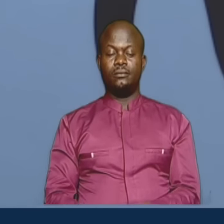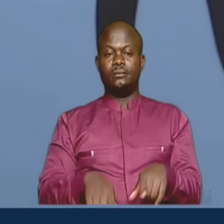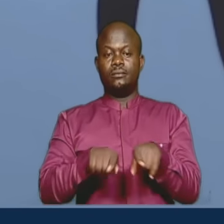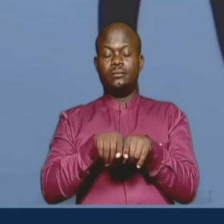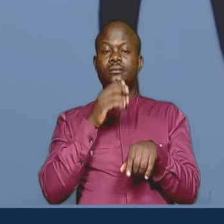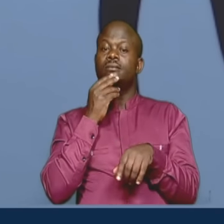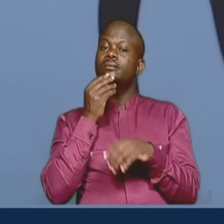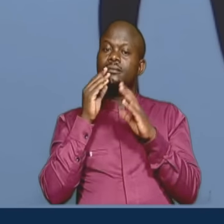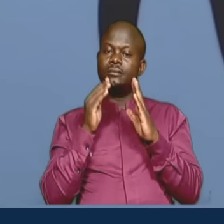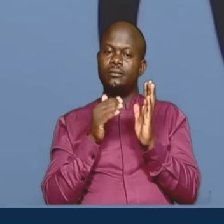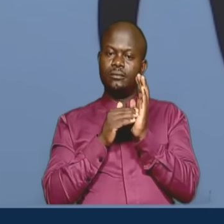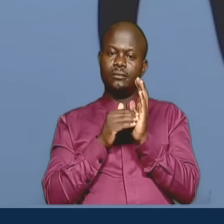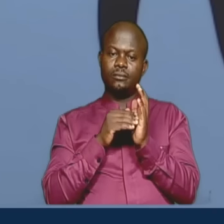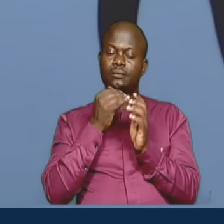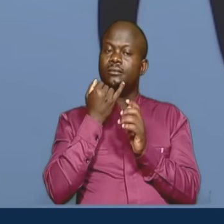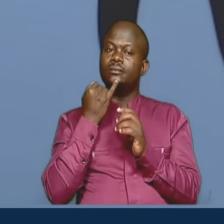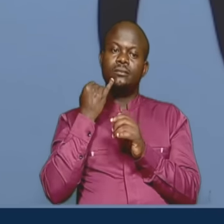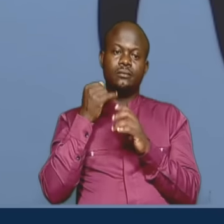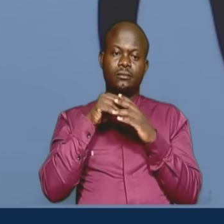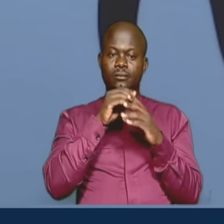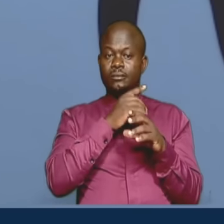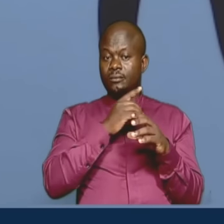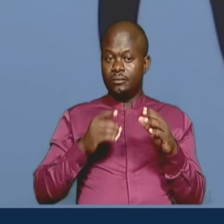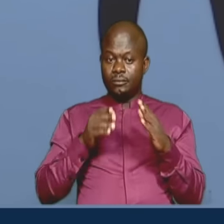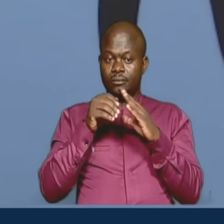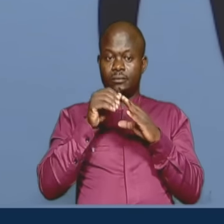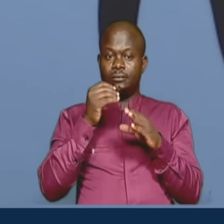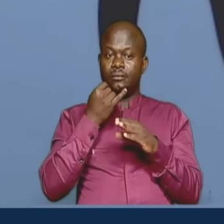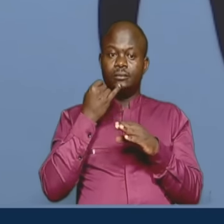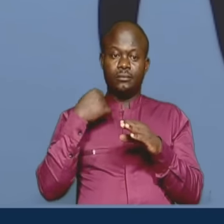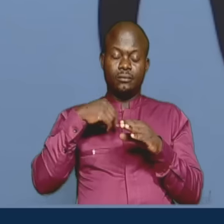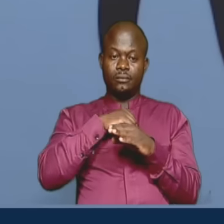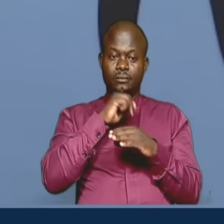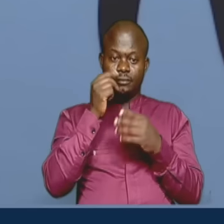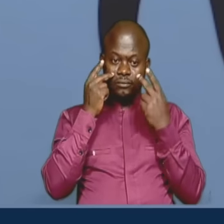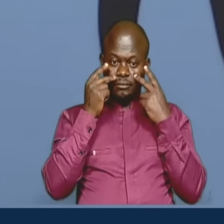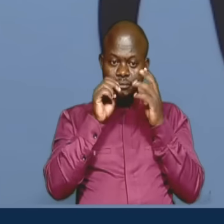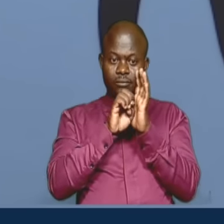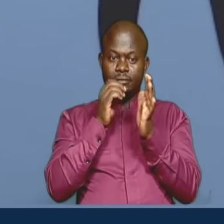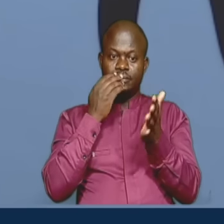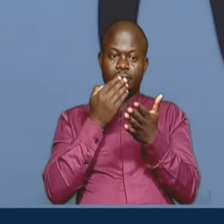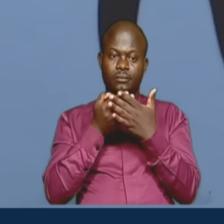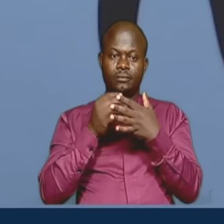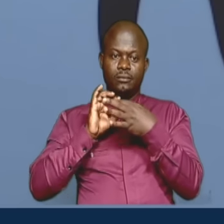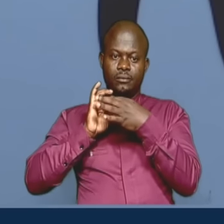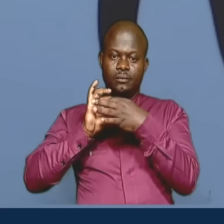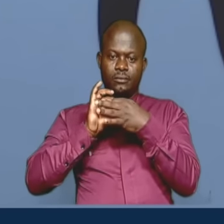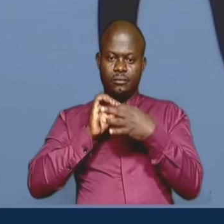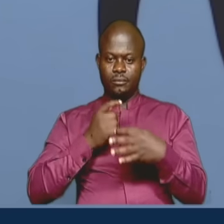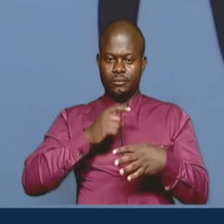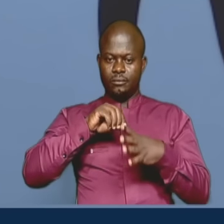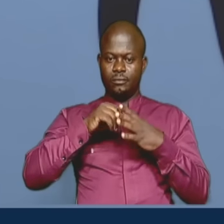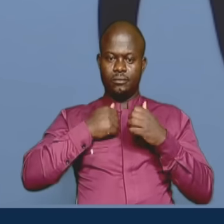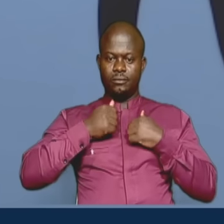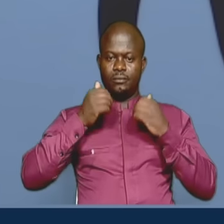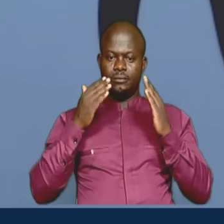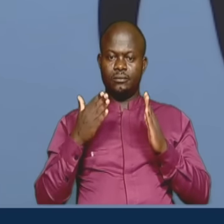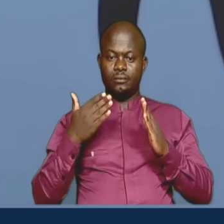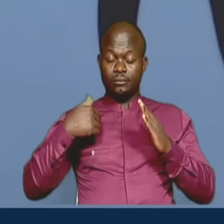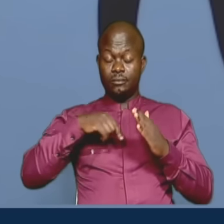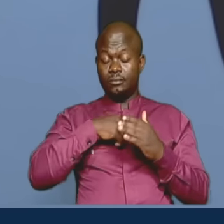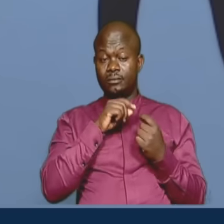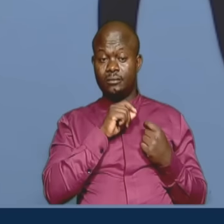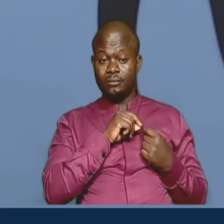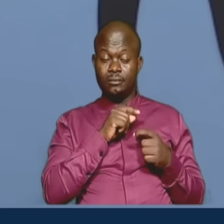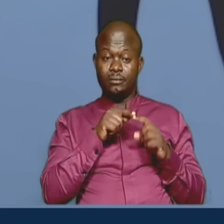ndetse kandi nk'umudiplomate wo muri Israeli, navuga ko turi abantu bashobora kubona urugero rwiza rw'ubufatanye n'ubutwari mu Banyarwanda. Birababaje kandi